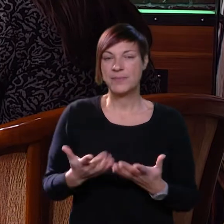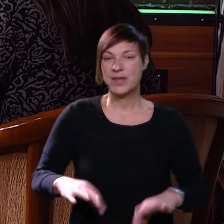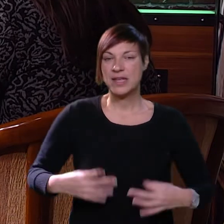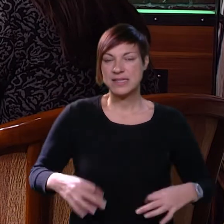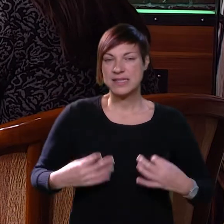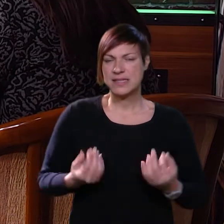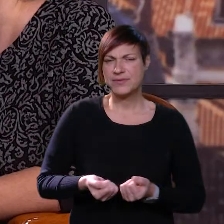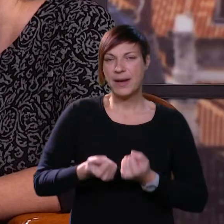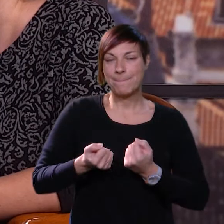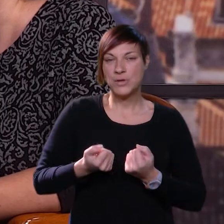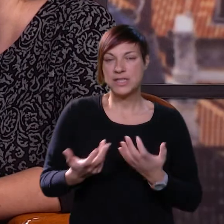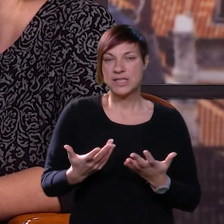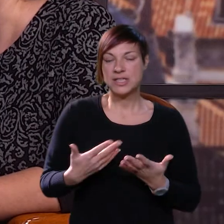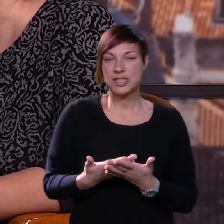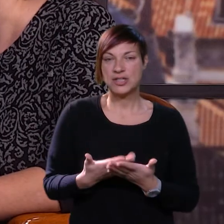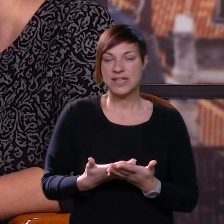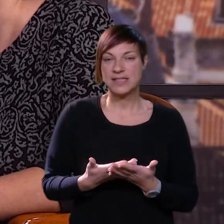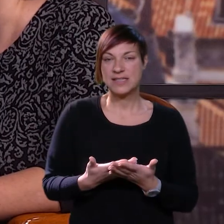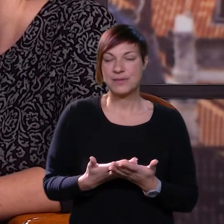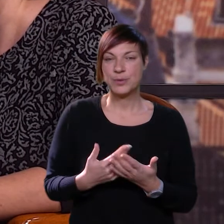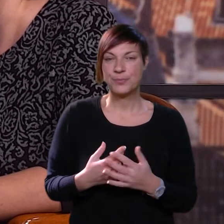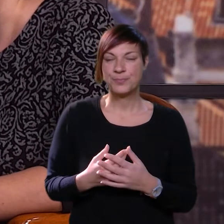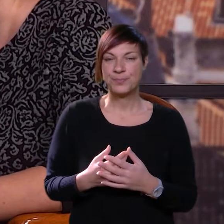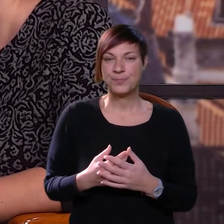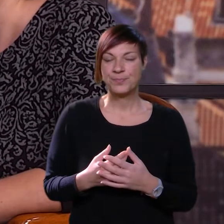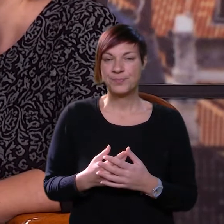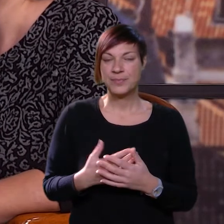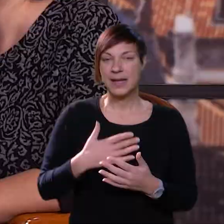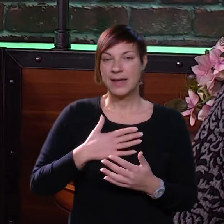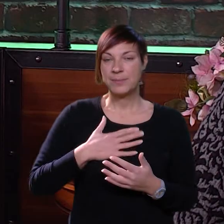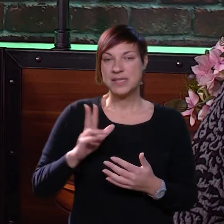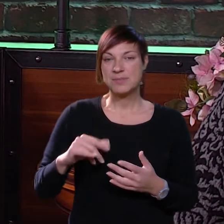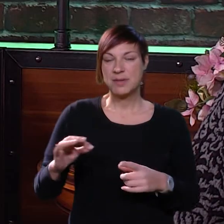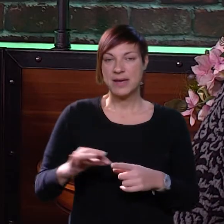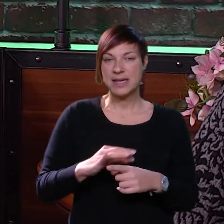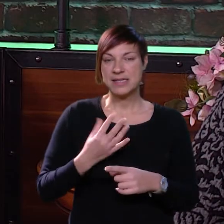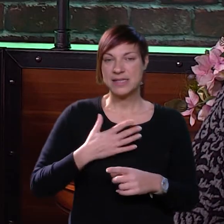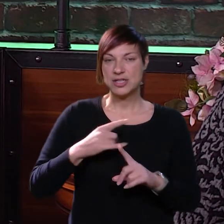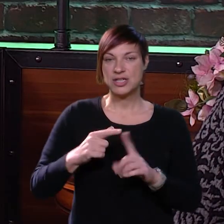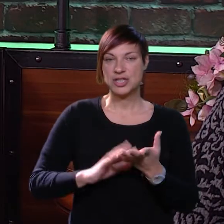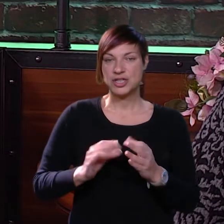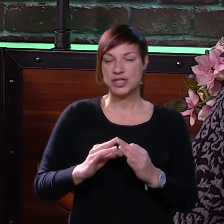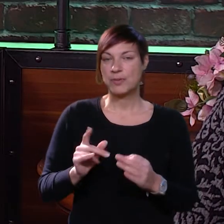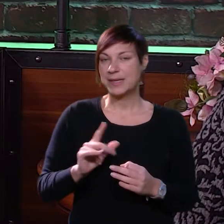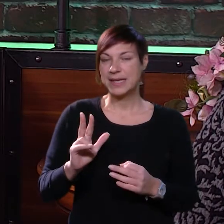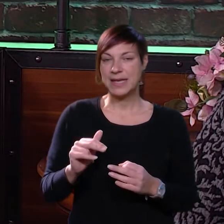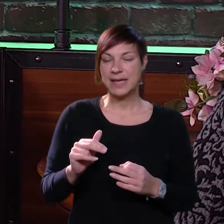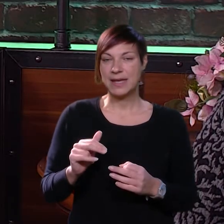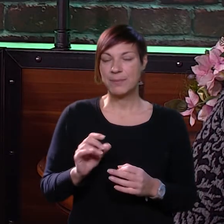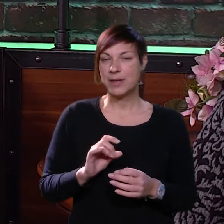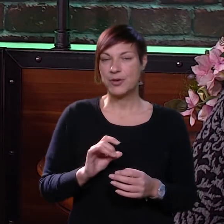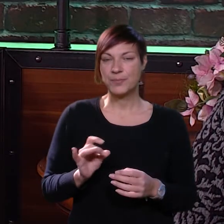Kažete, ali, zdravstvene poteškoće, na što recimo specifičnost? Pa evo, mi smo imali sreću da naš Toma nije